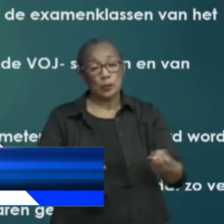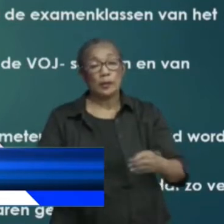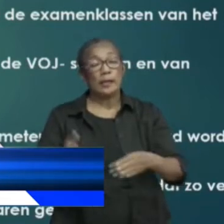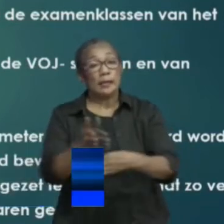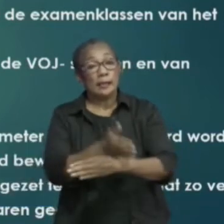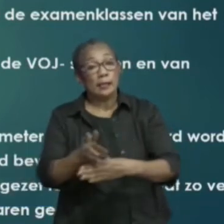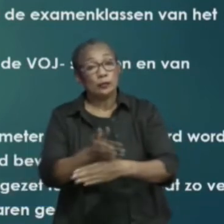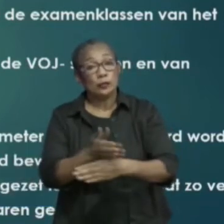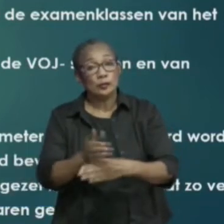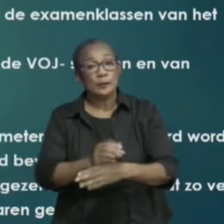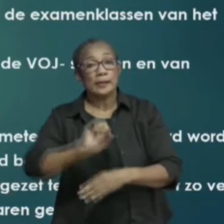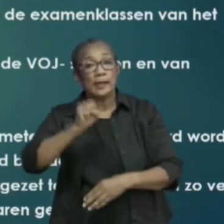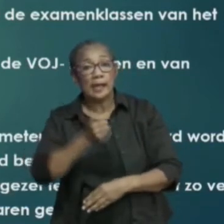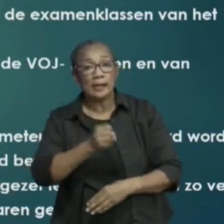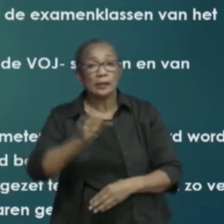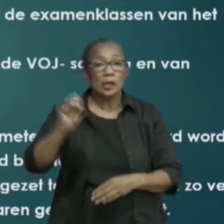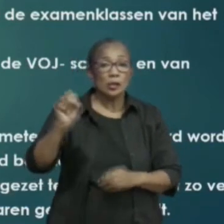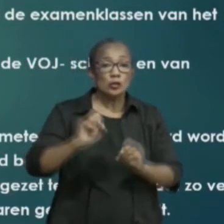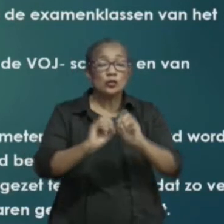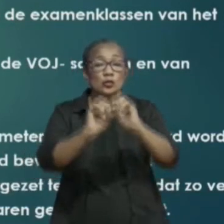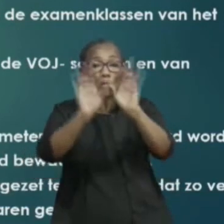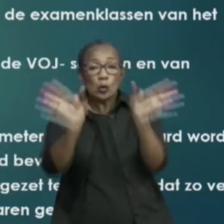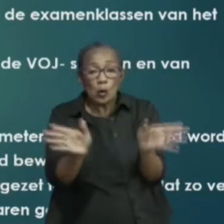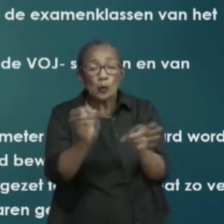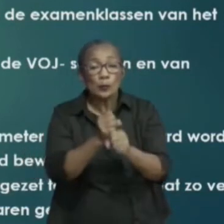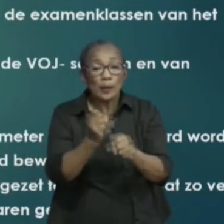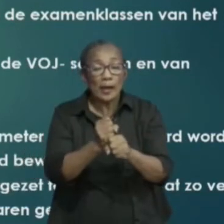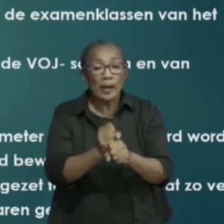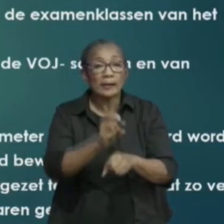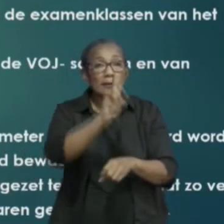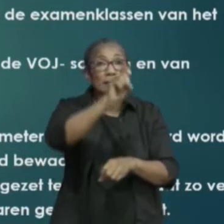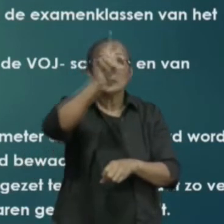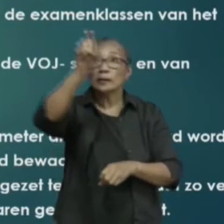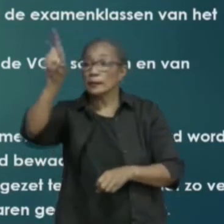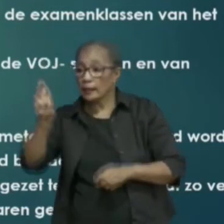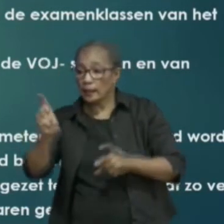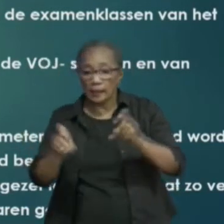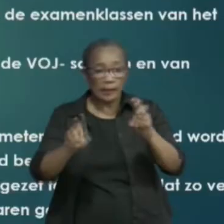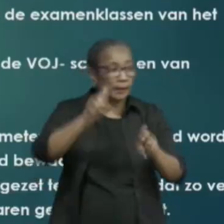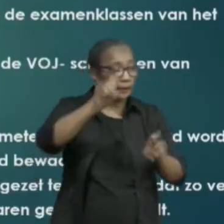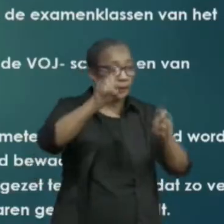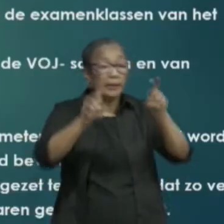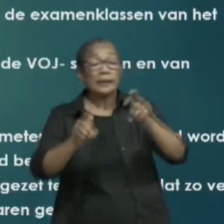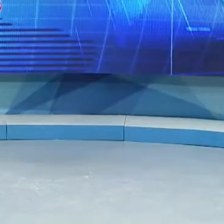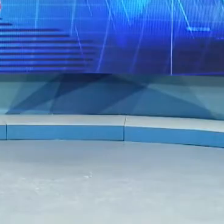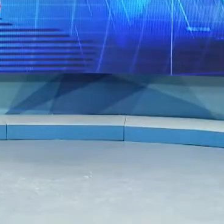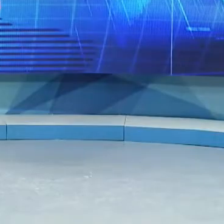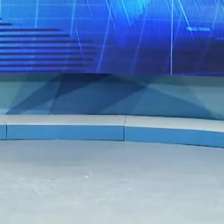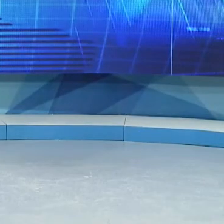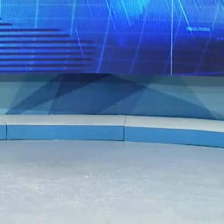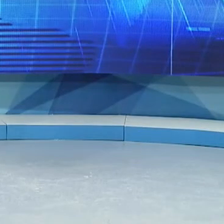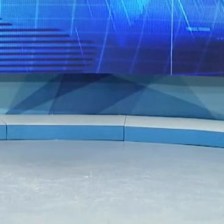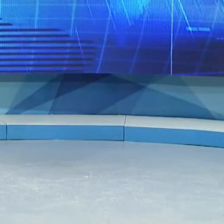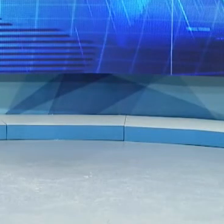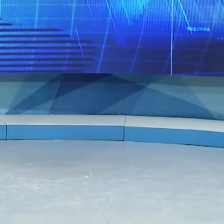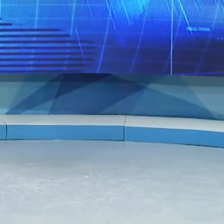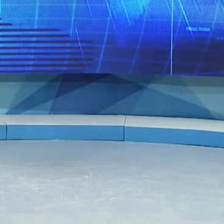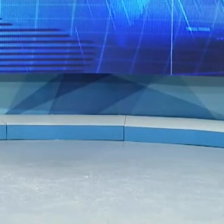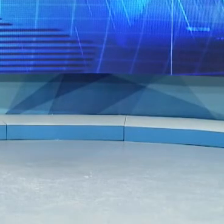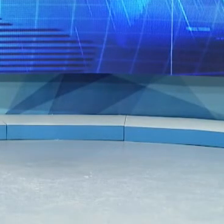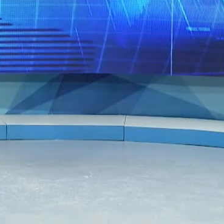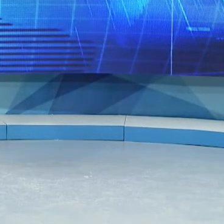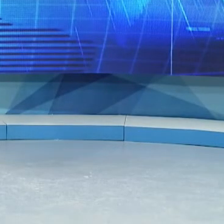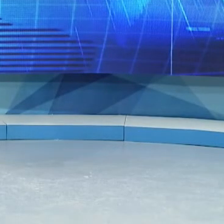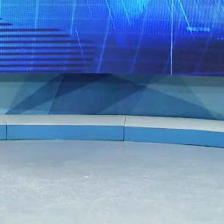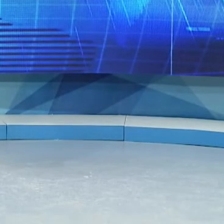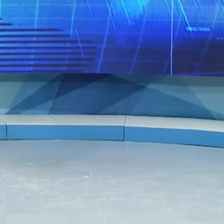dingen ontsmet kunnen worden of gereinigd kunnen worden, dat die garantie er is. Minister Lilian Verrier